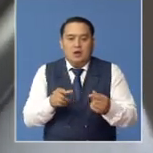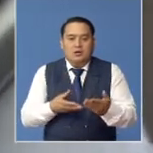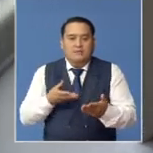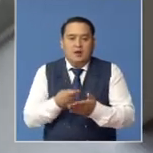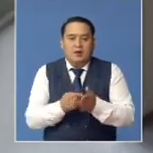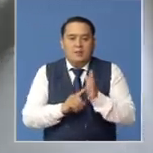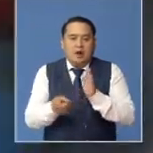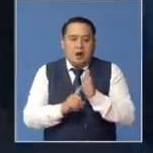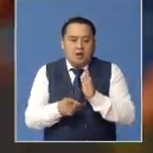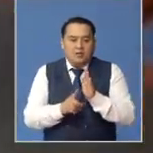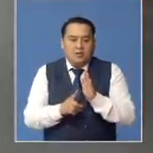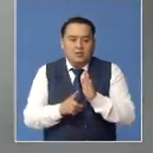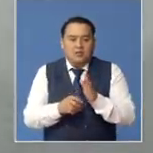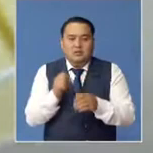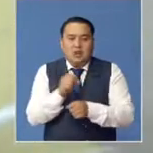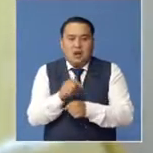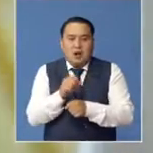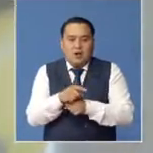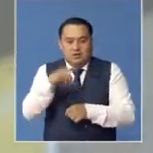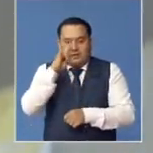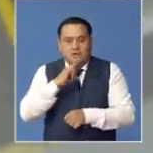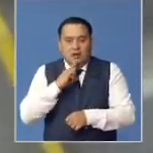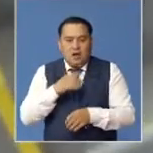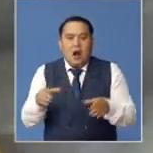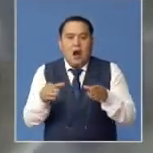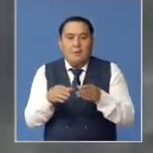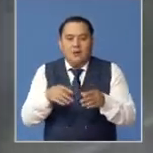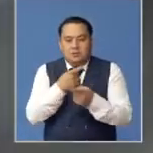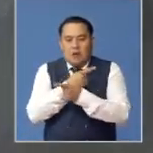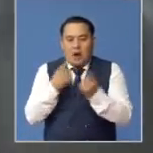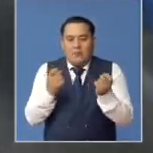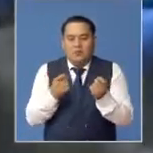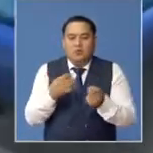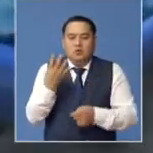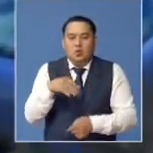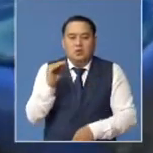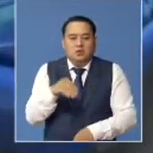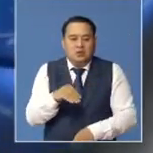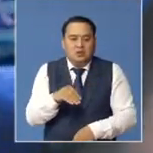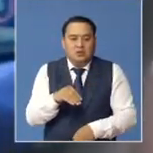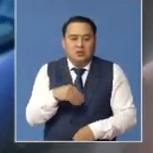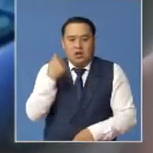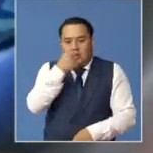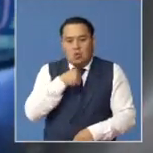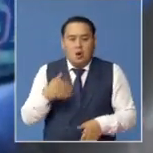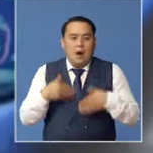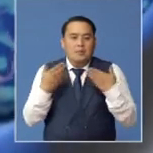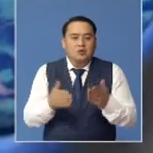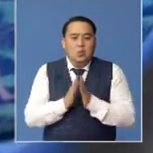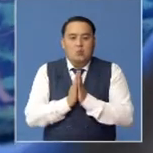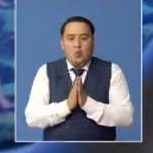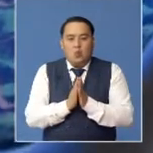проезда производятся на заказ за пределами Казахстана. В компании сообщили, что уже 40 тысяч человек за этот год обратились с просьбой